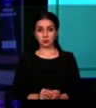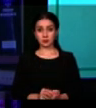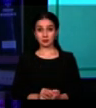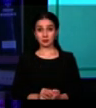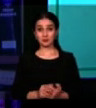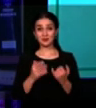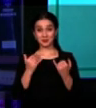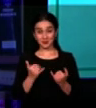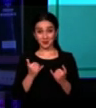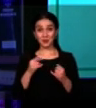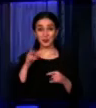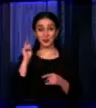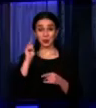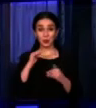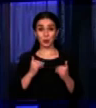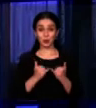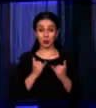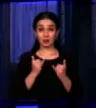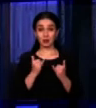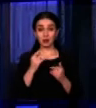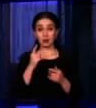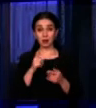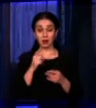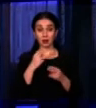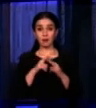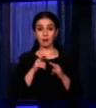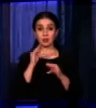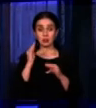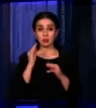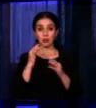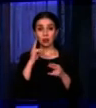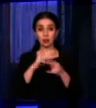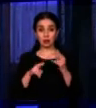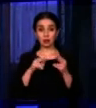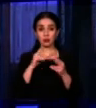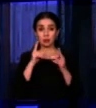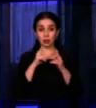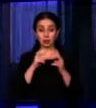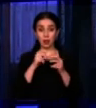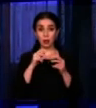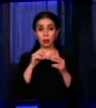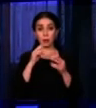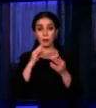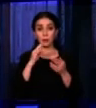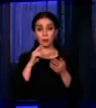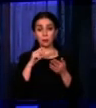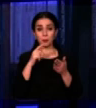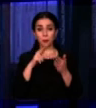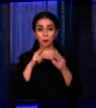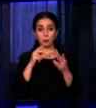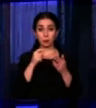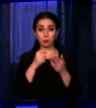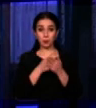Endi, hurmatli o'quvchilar, vazirlikning saytida yakuniy attestatsiya biletlari chiqdi. Keling,